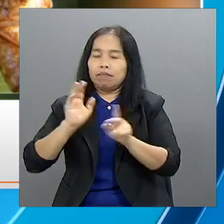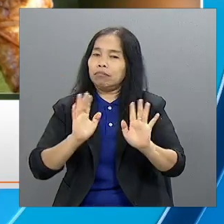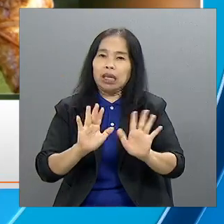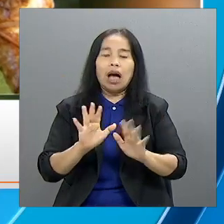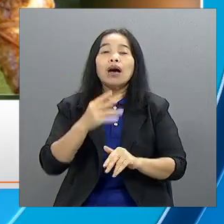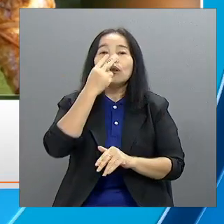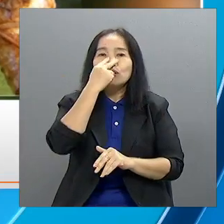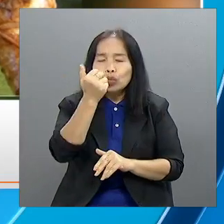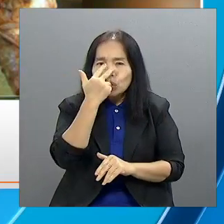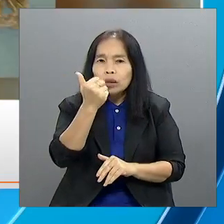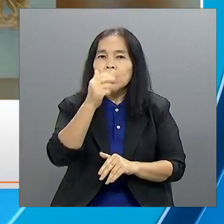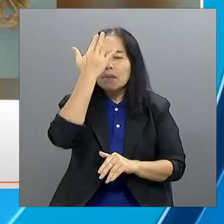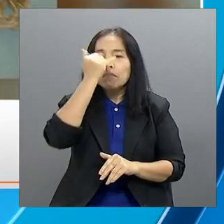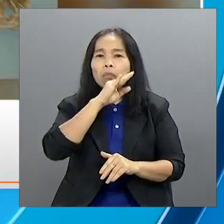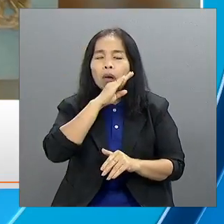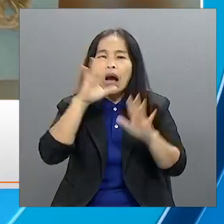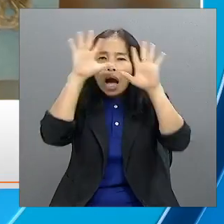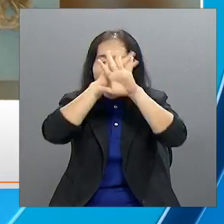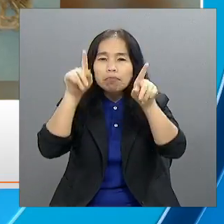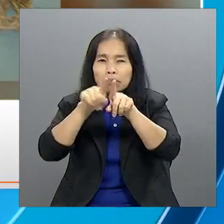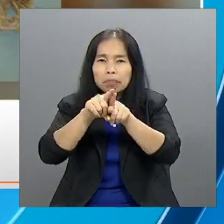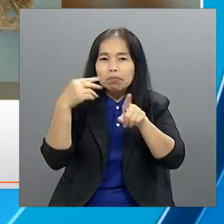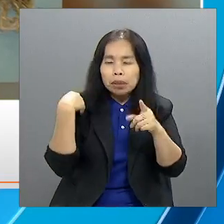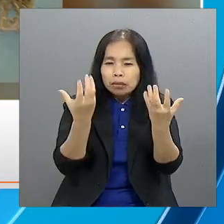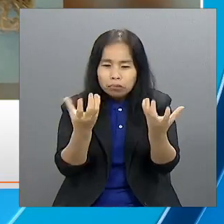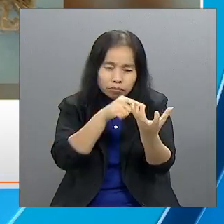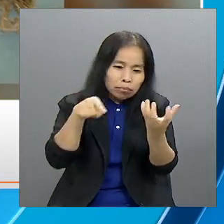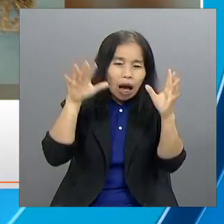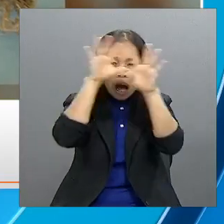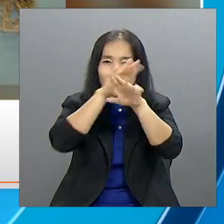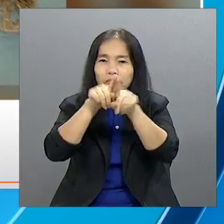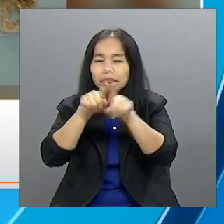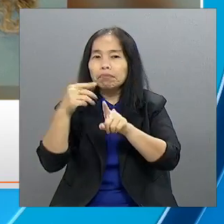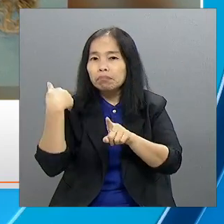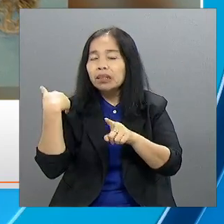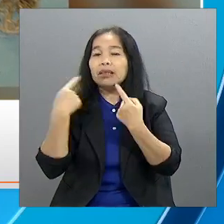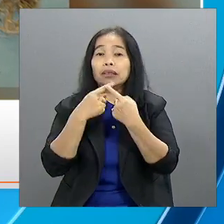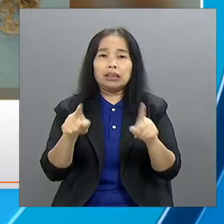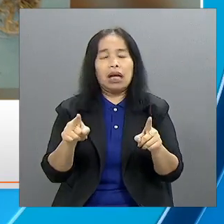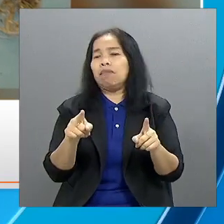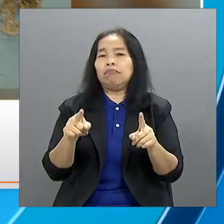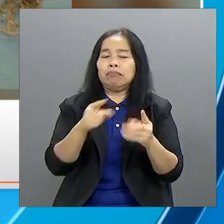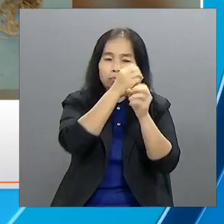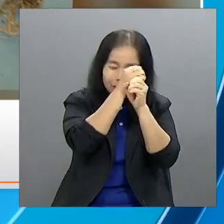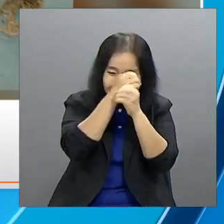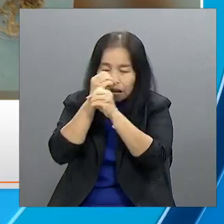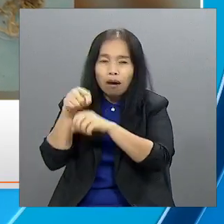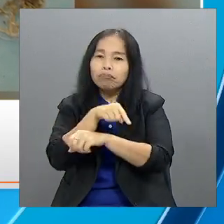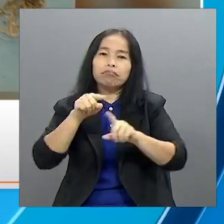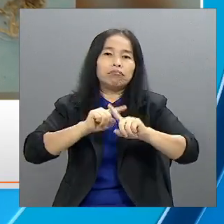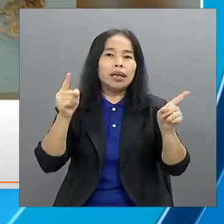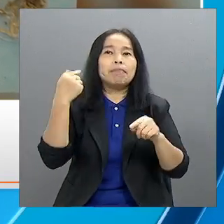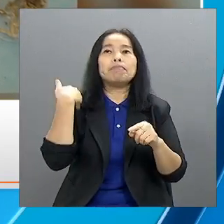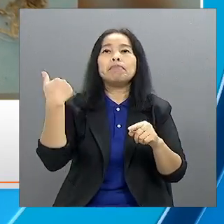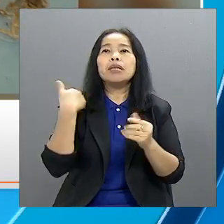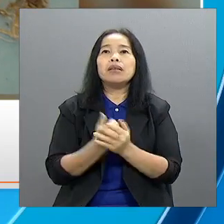ก็เกิดปัญหาทำให้เกิดอาหารเป็นพิษนะ คร ับ ก็มีอันนี้อยู่เลยปลักปลายน้อยมากแต่ที่เราพ